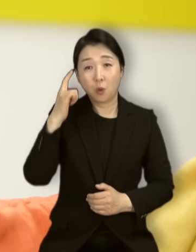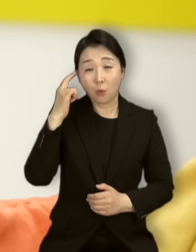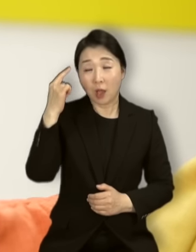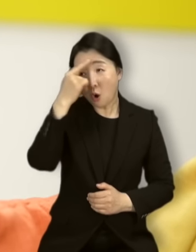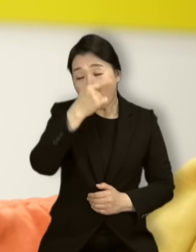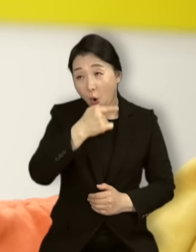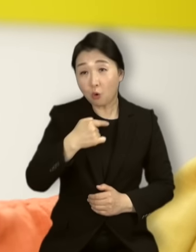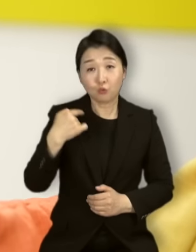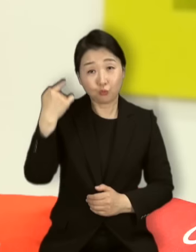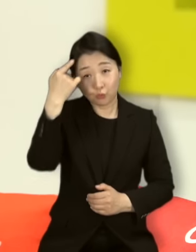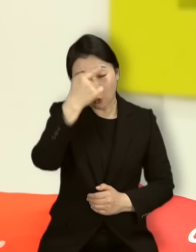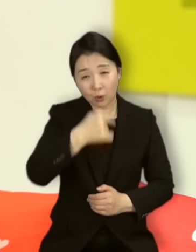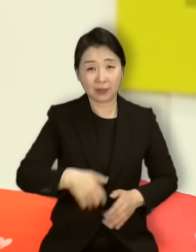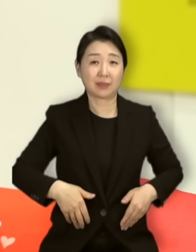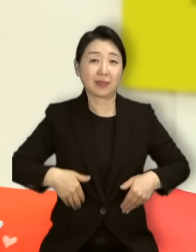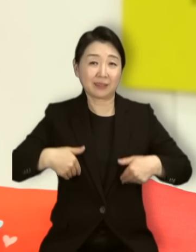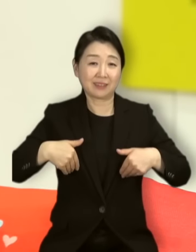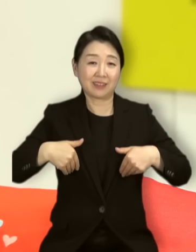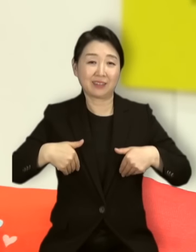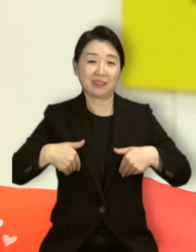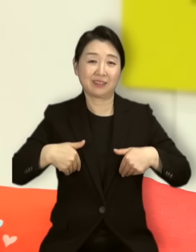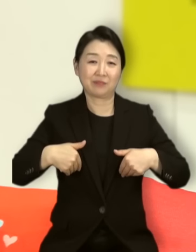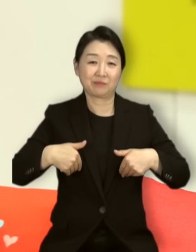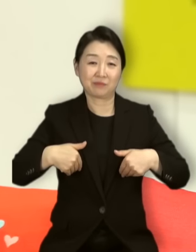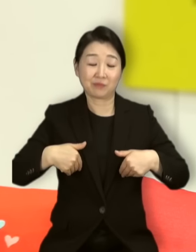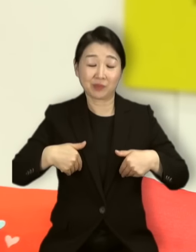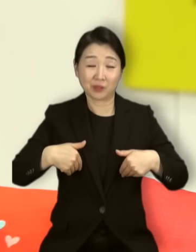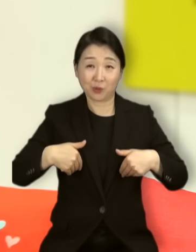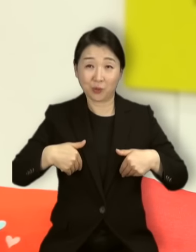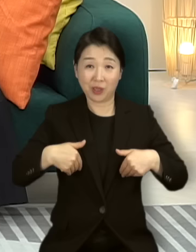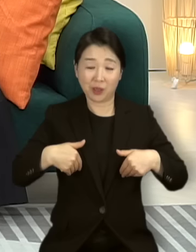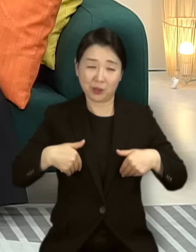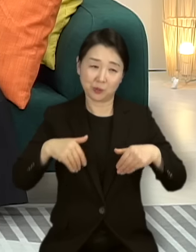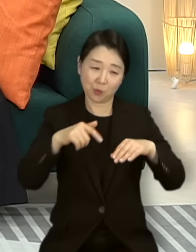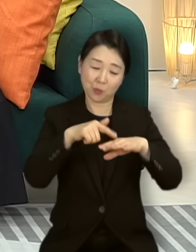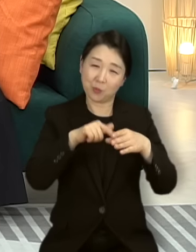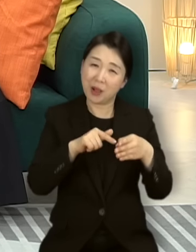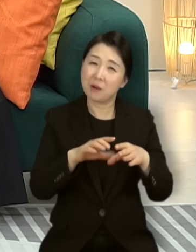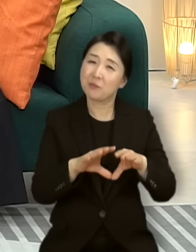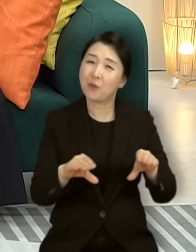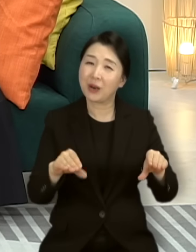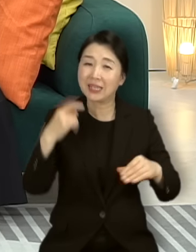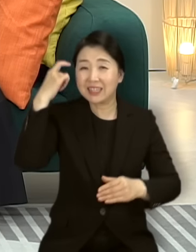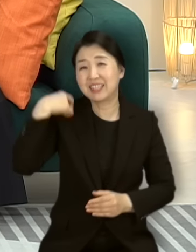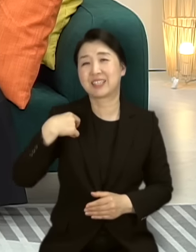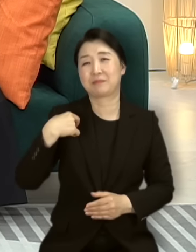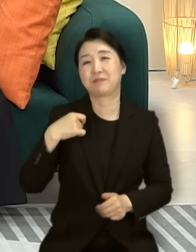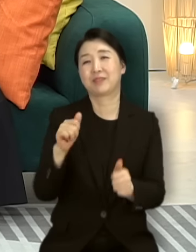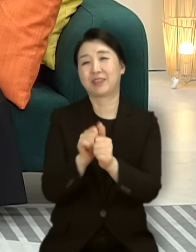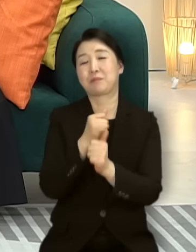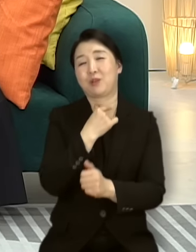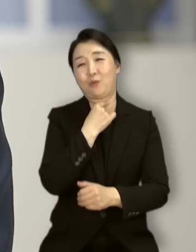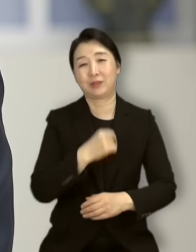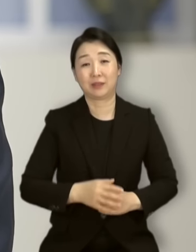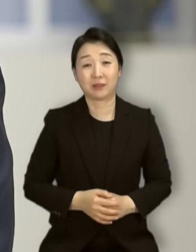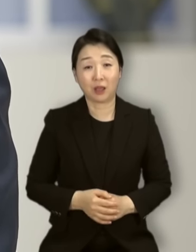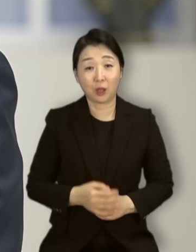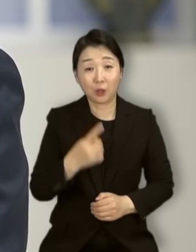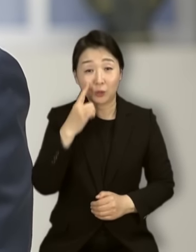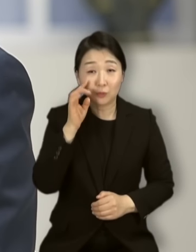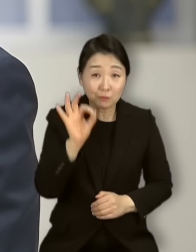느낌의 그런 느낌 딱 눈빛이 이렇게 매섭지아요 매서운 거보다는 뭐라 그럴까 이렇게